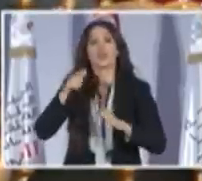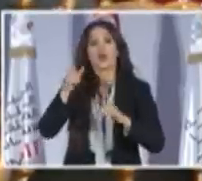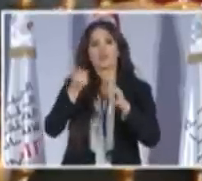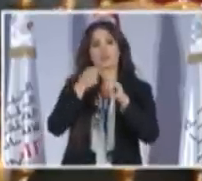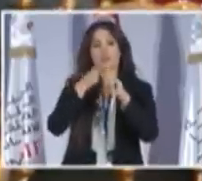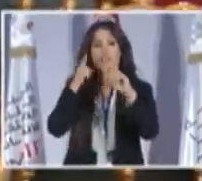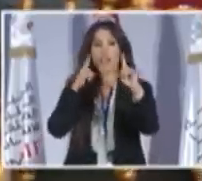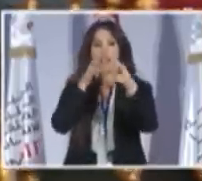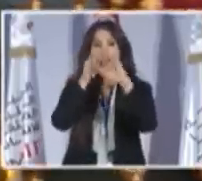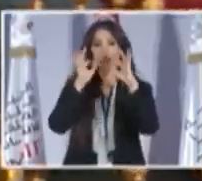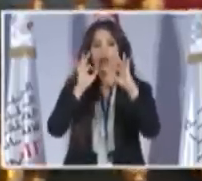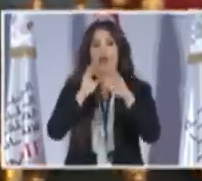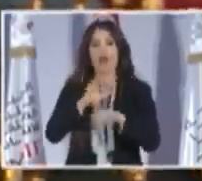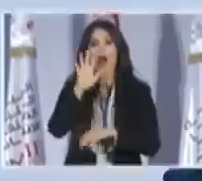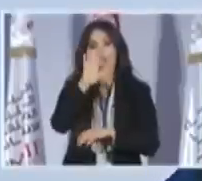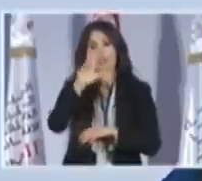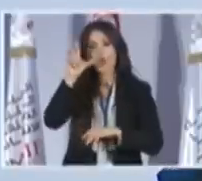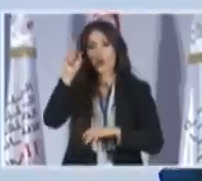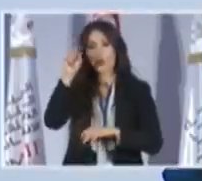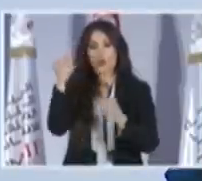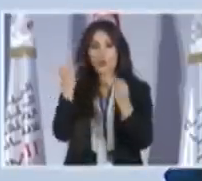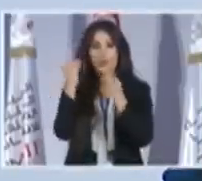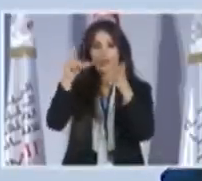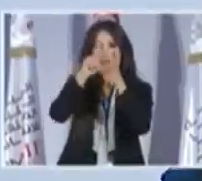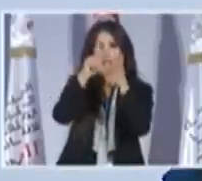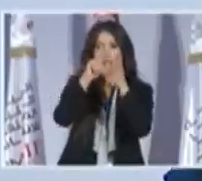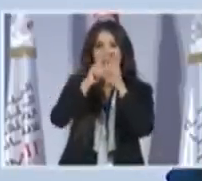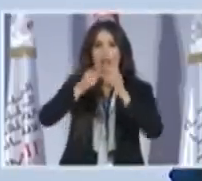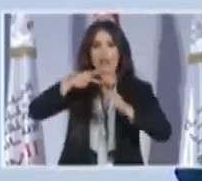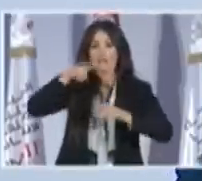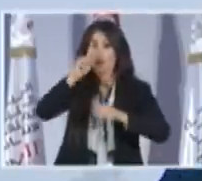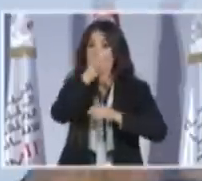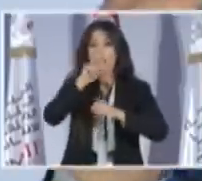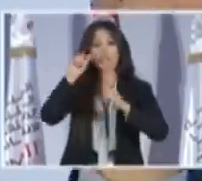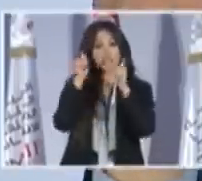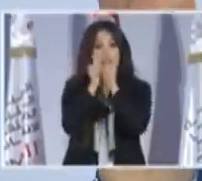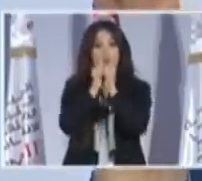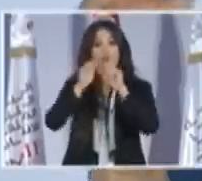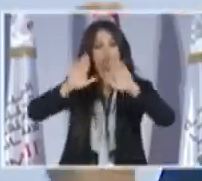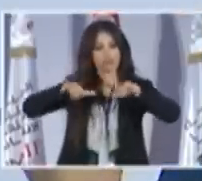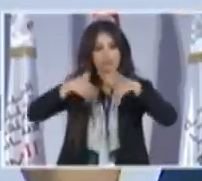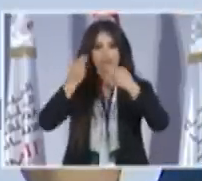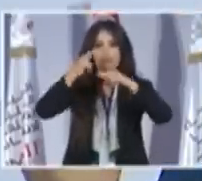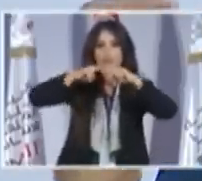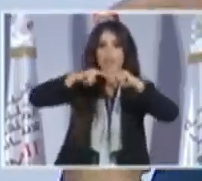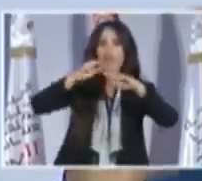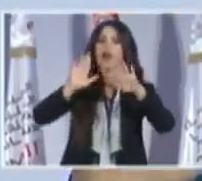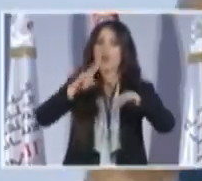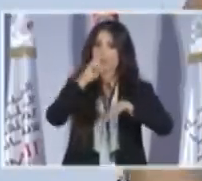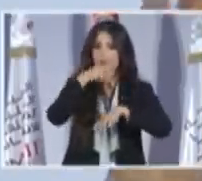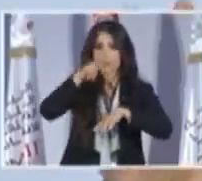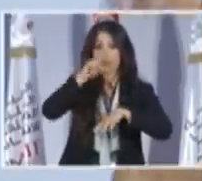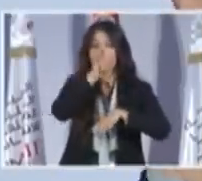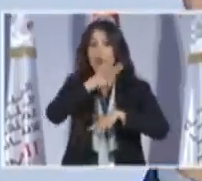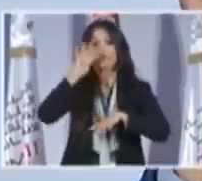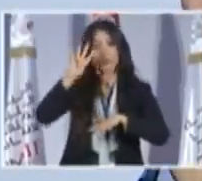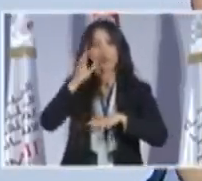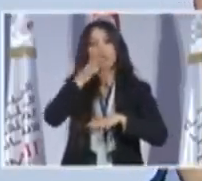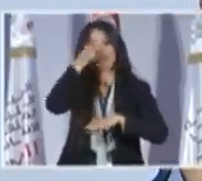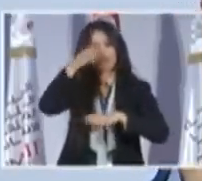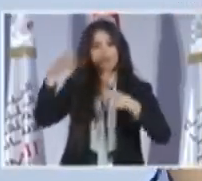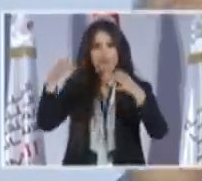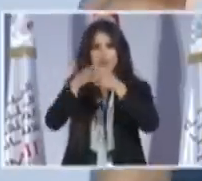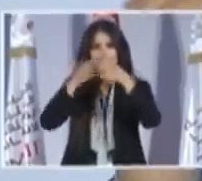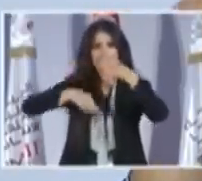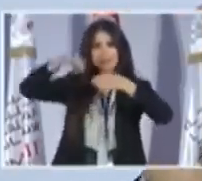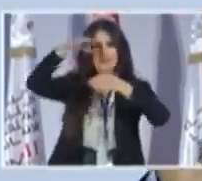سنه الفين وواحد ومن بعد تعاود في القانون الانتخابي سنه 2014 احنا نقولوا احنا ك هذه المساله هذه